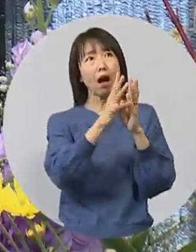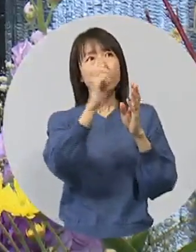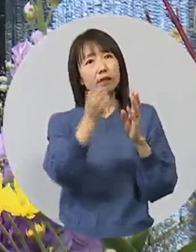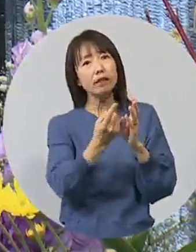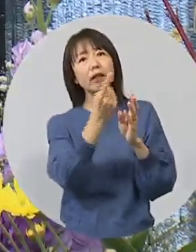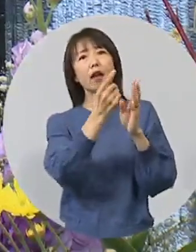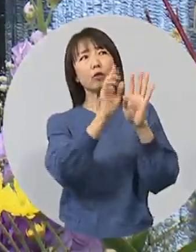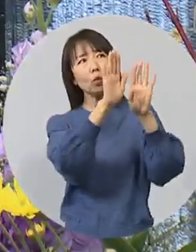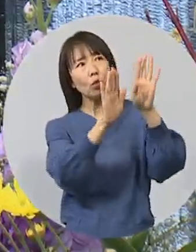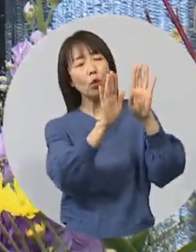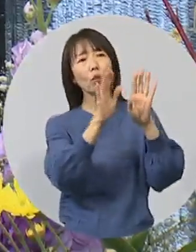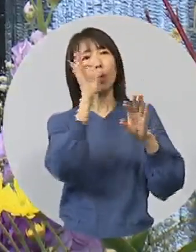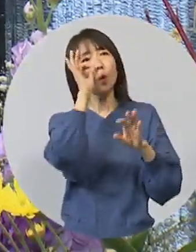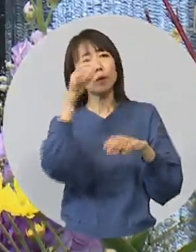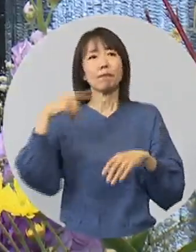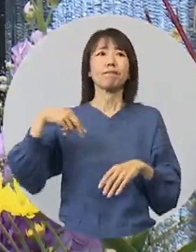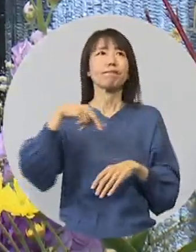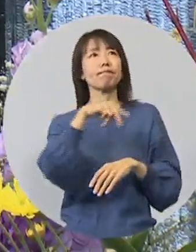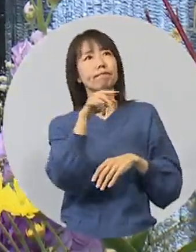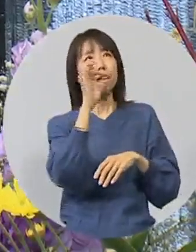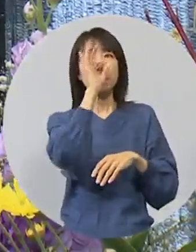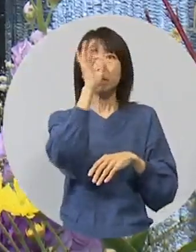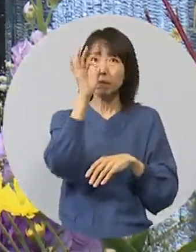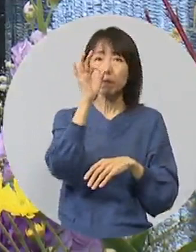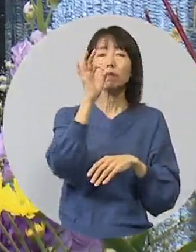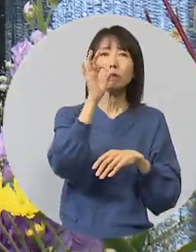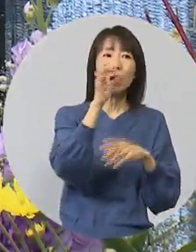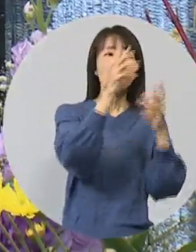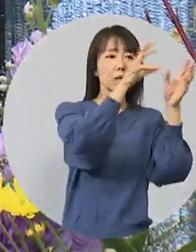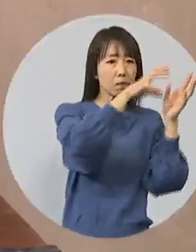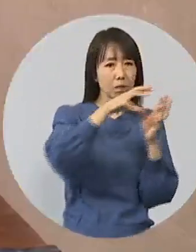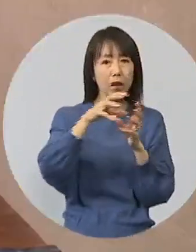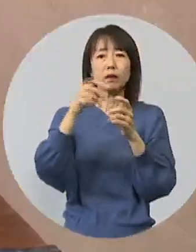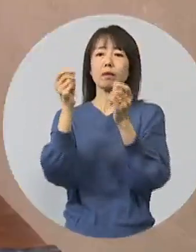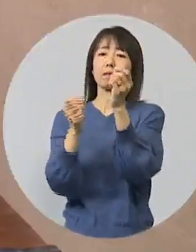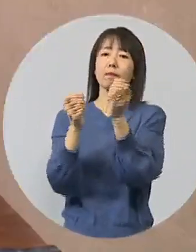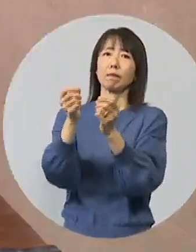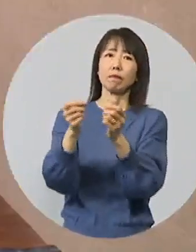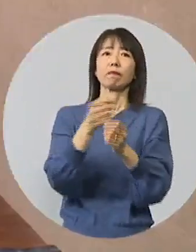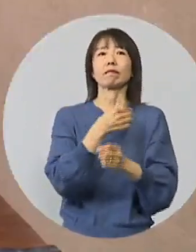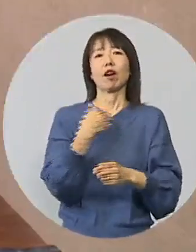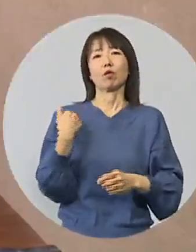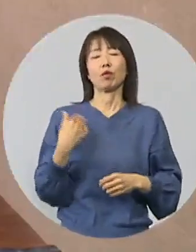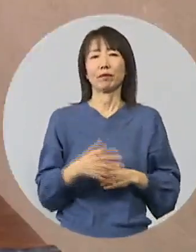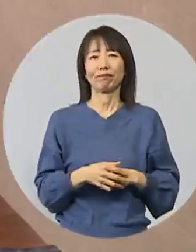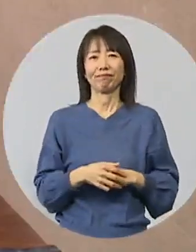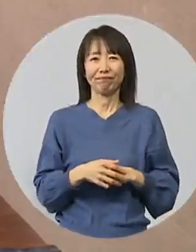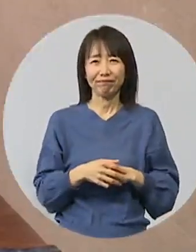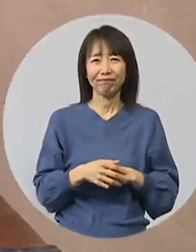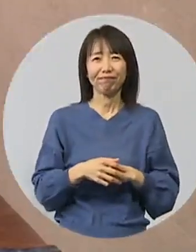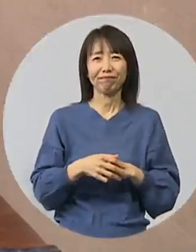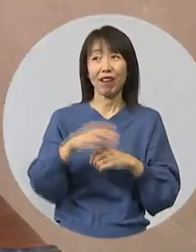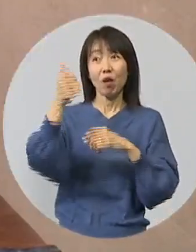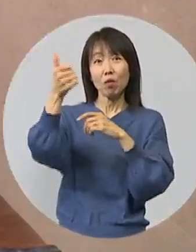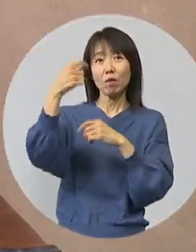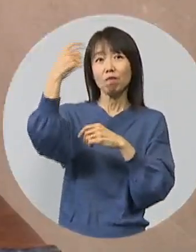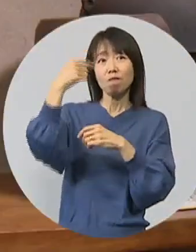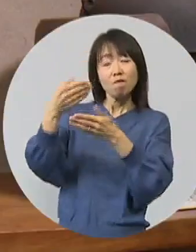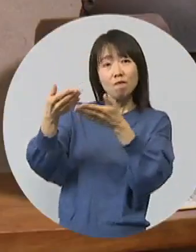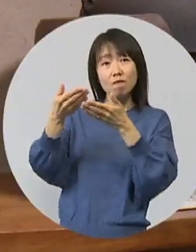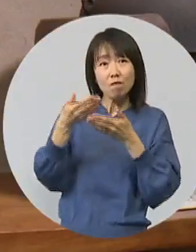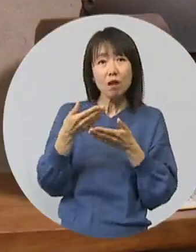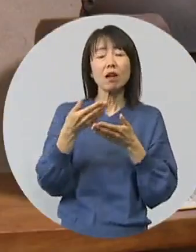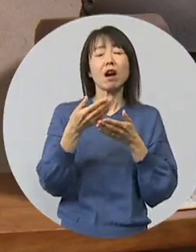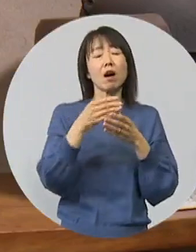をそのままそこに再現しようとするんでしょ、違和感がないんです。 長田さんの手ほどきを受けながらおよ